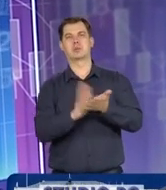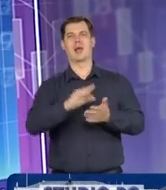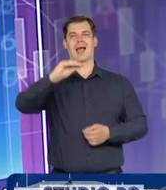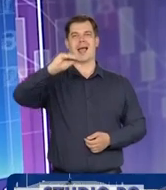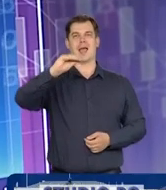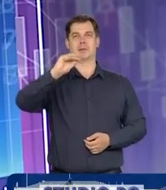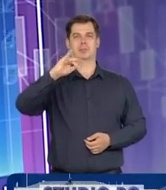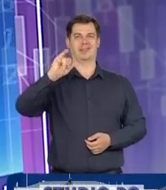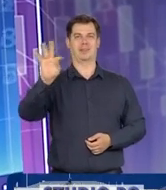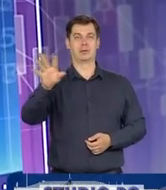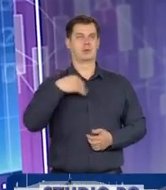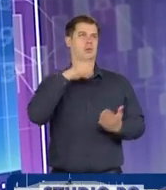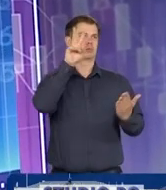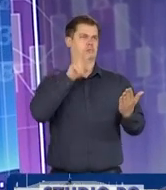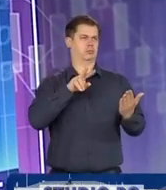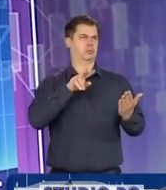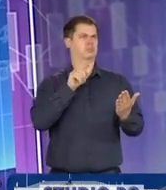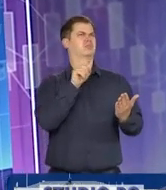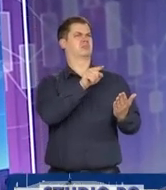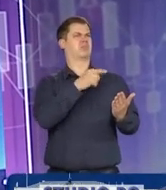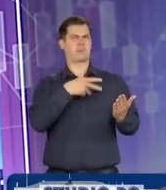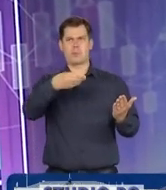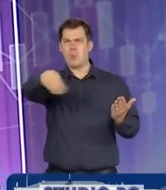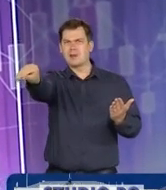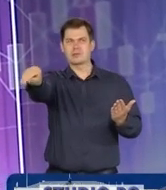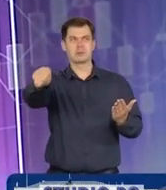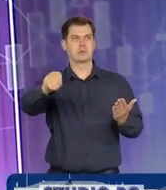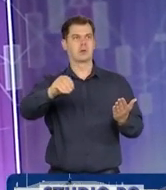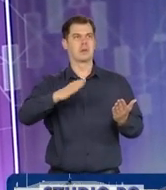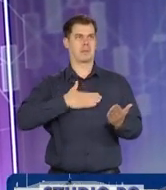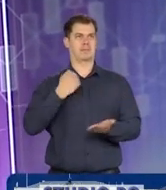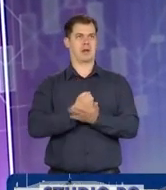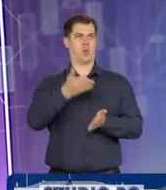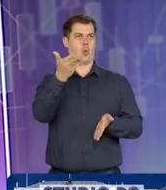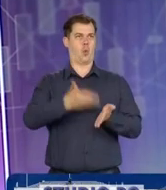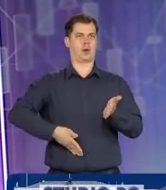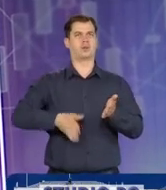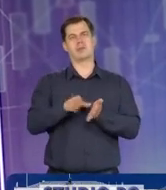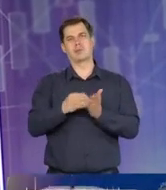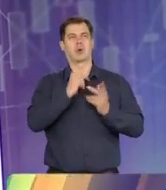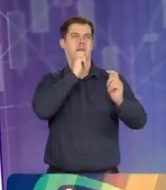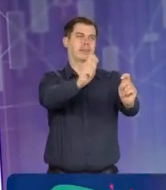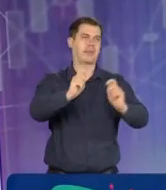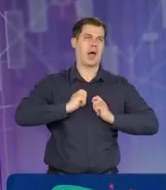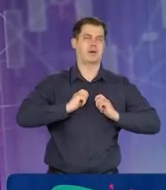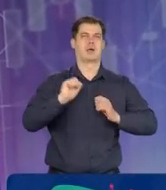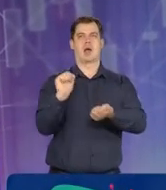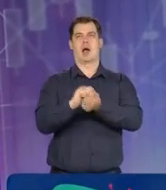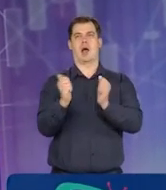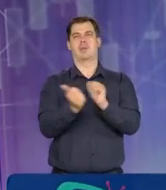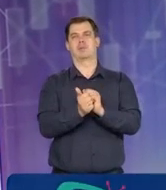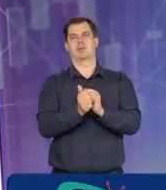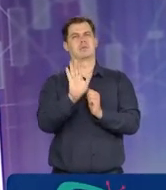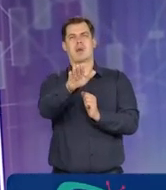zostało zatwierdzone jest podatek do zapłaty ale państwo mają prawo do jakiejś ulgi na przykład darowizny na przykład jakiś uraz związany